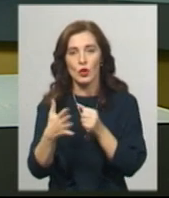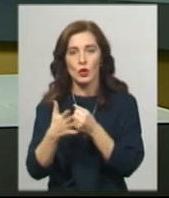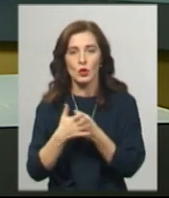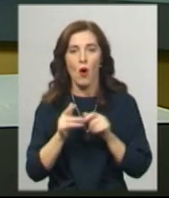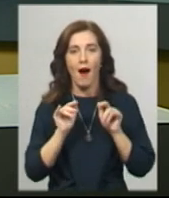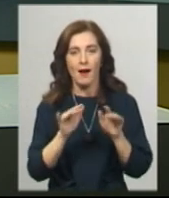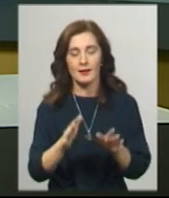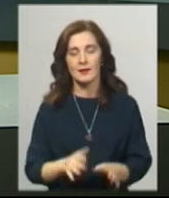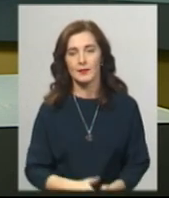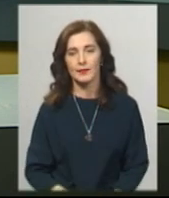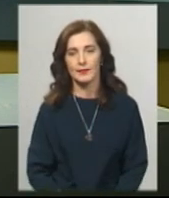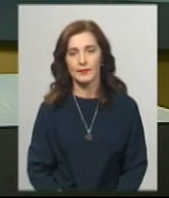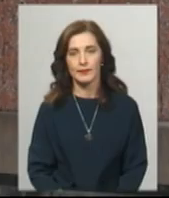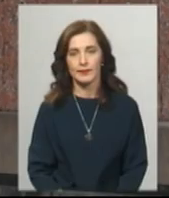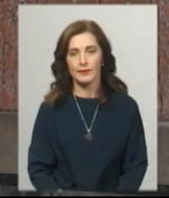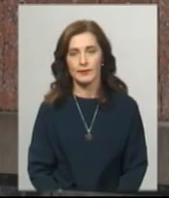Дарина Денисенко.